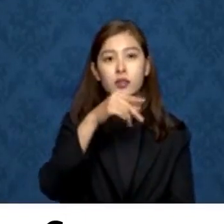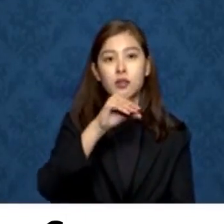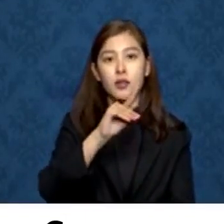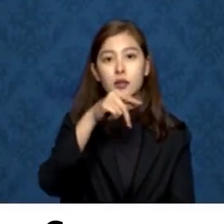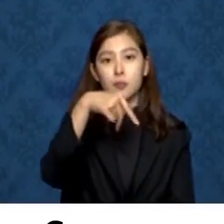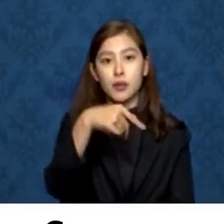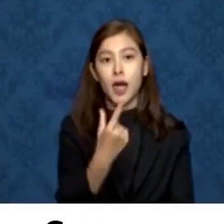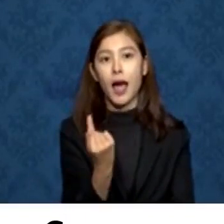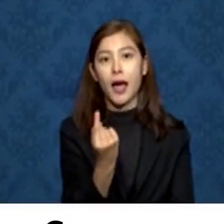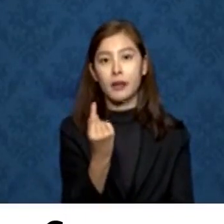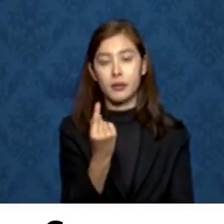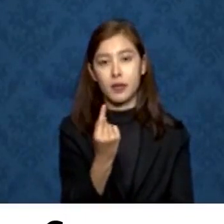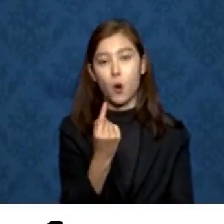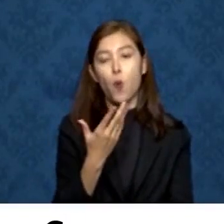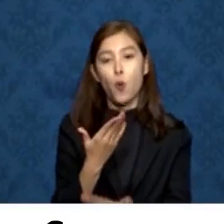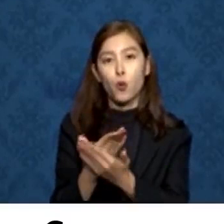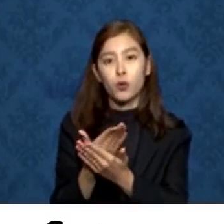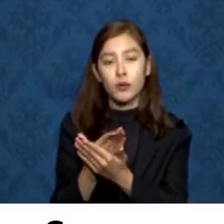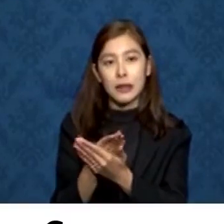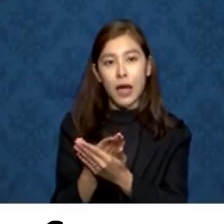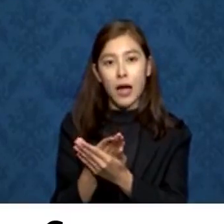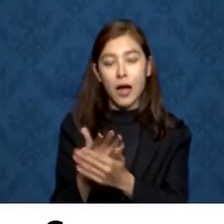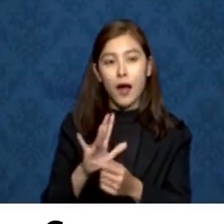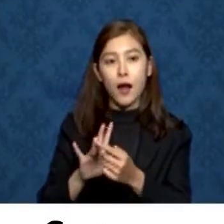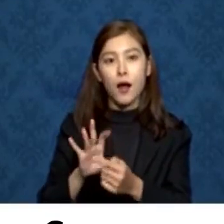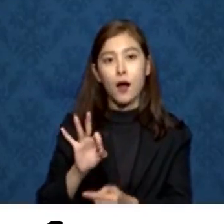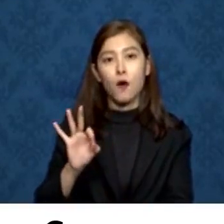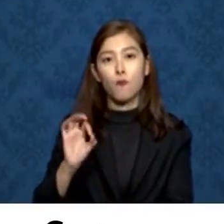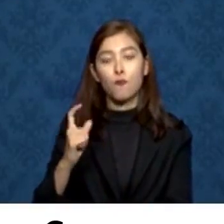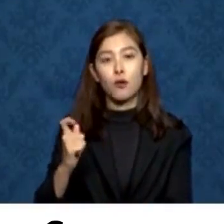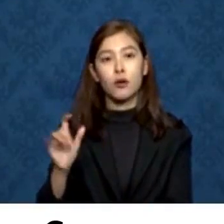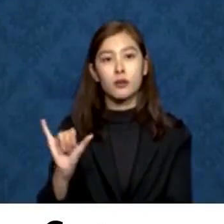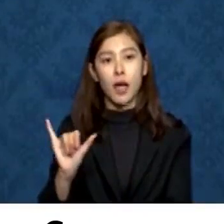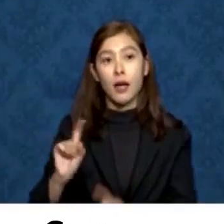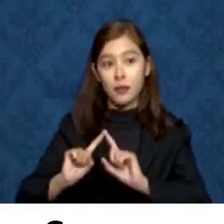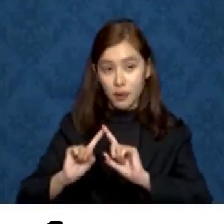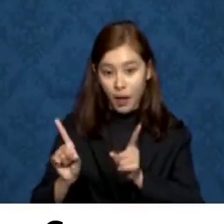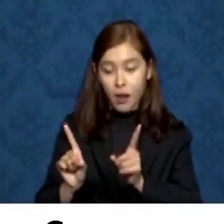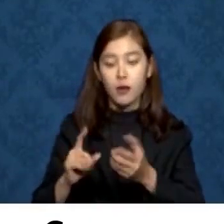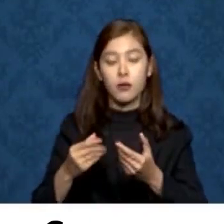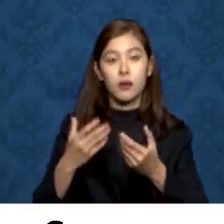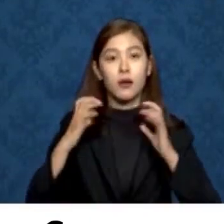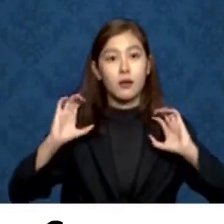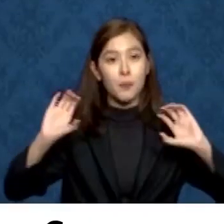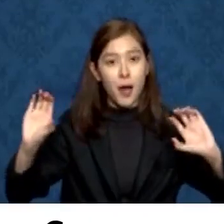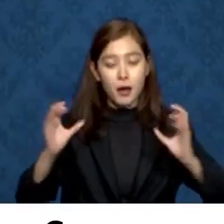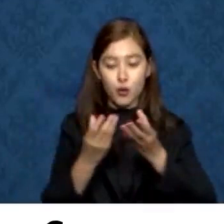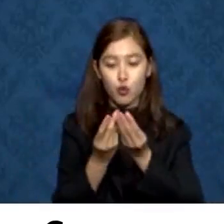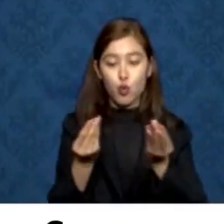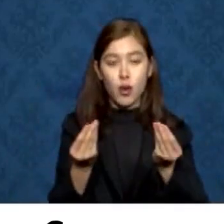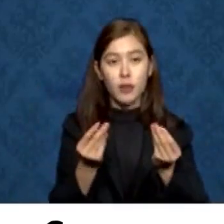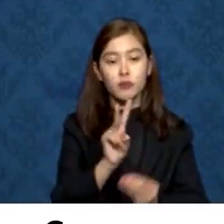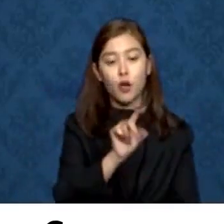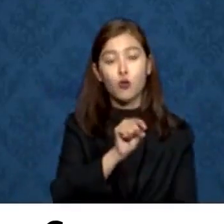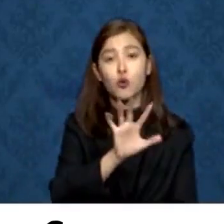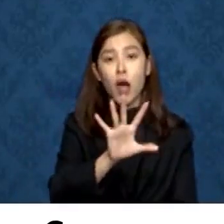รัฐบาลก่อนหน้าเป็นผู้ดาวรัฐบาลของนายกเศรษฐาต้องผ่อนต่อ 2ปีถูกนำมาใช้เพื่อเป็นค่าใช้จ่ายในส่วนของ